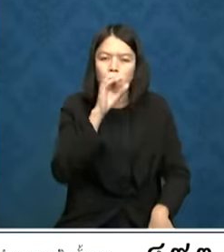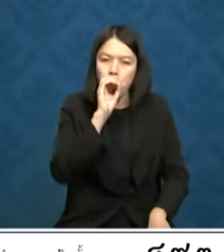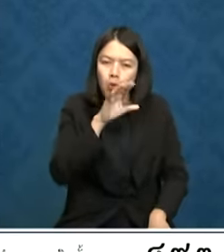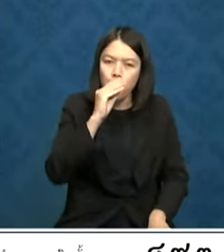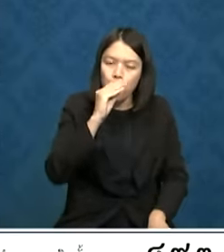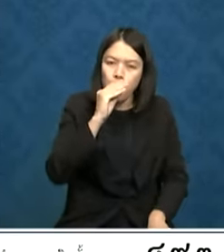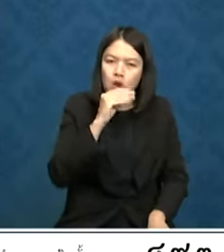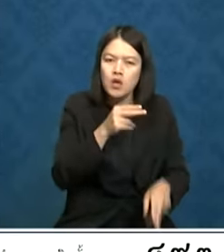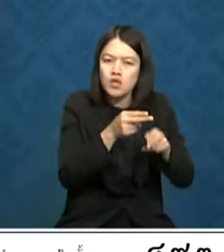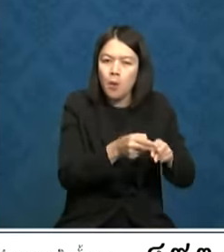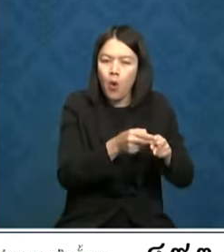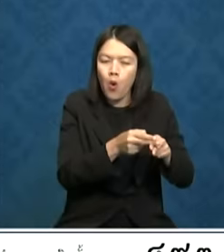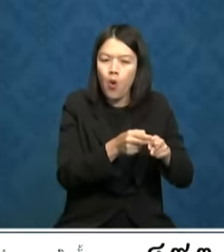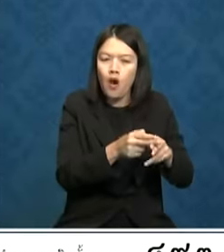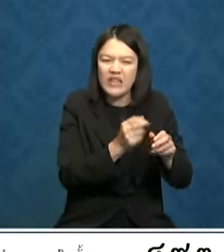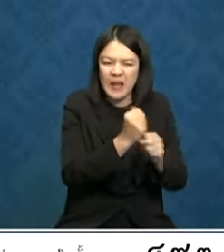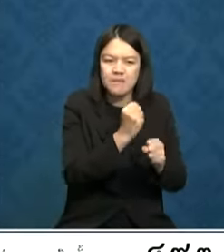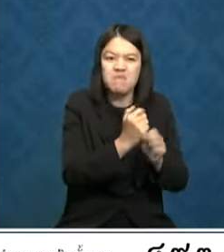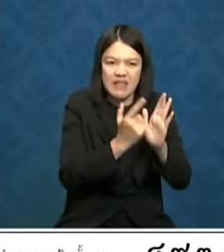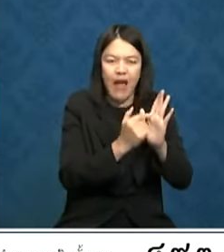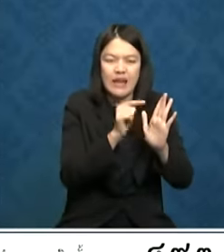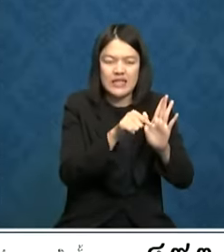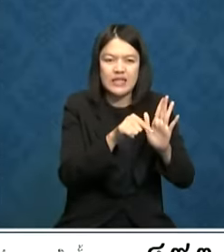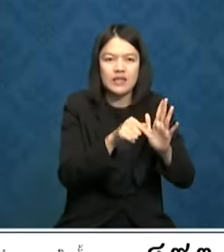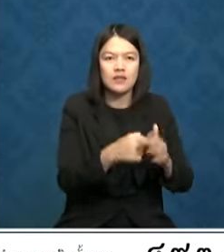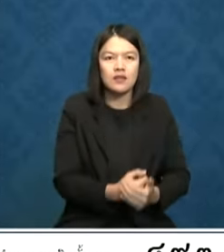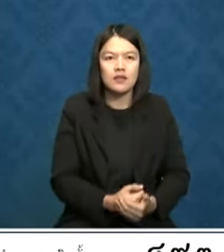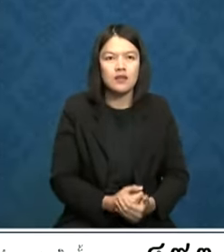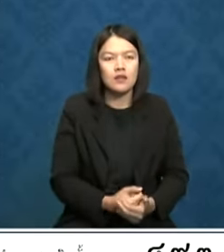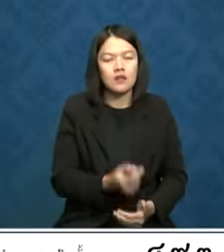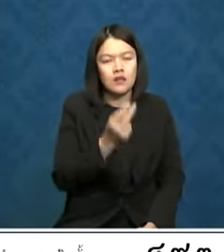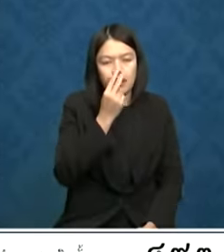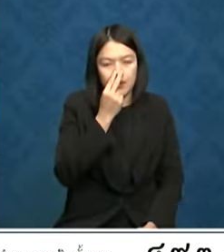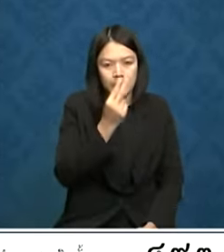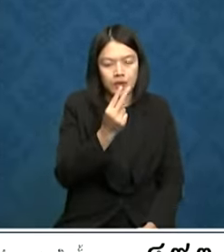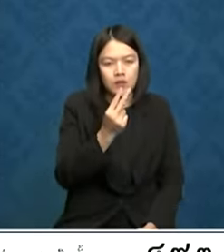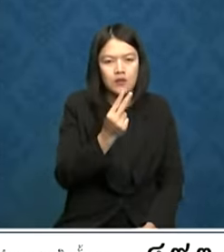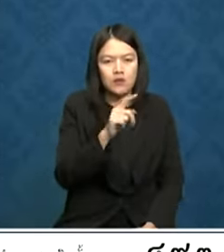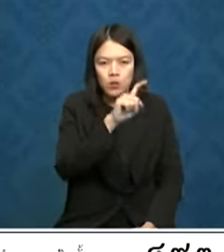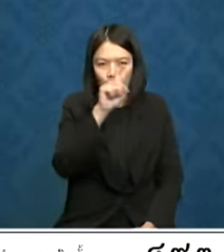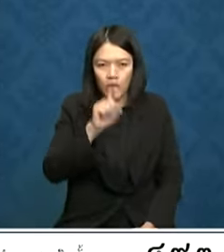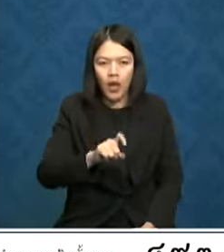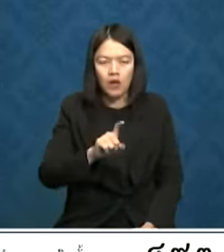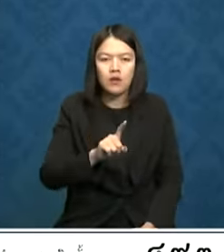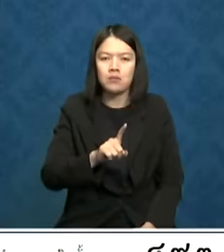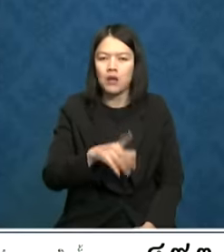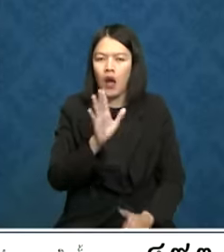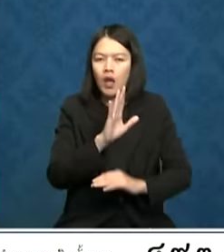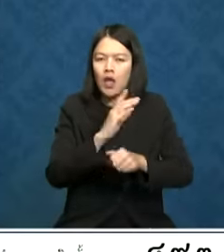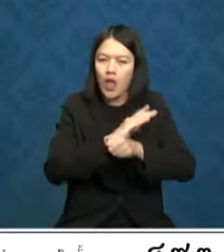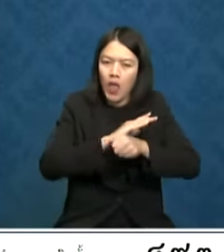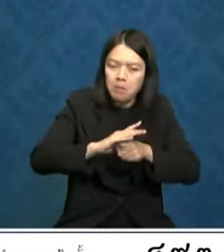แจ้งไว้อย่าเฉพาะเจาะจงว่าจะมีการผลิตยาตัวนี้ค่ะเรื่องนี้สะท้อนนะคะว่ามีเรื่องที่น่าสงสัยไม่โปร่งใสใน